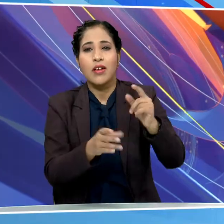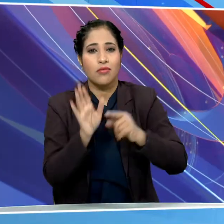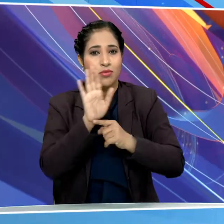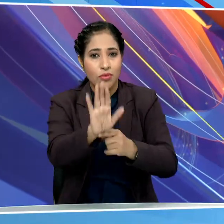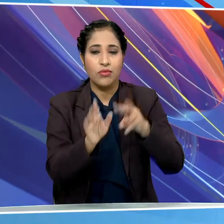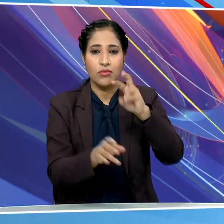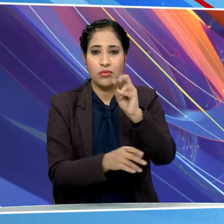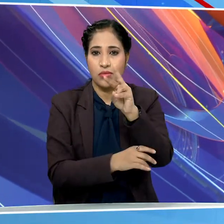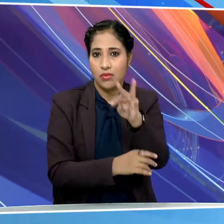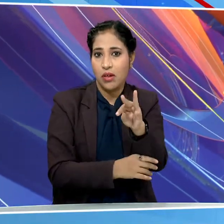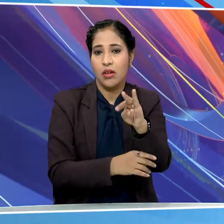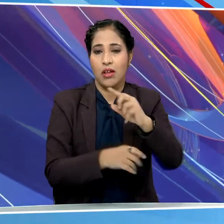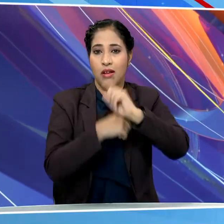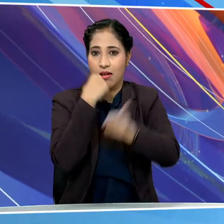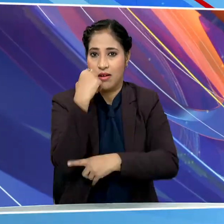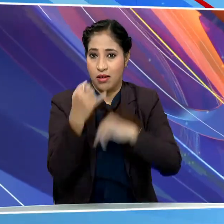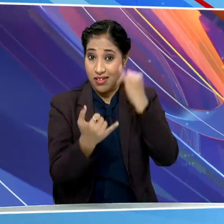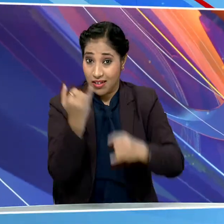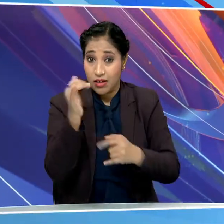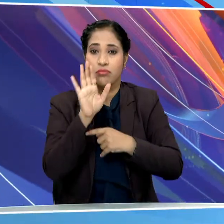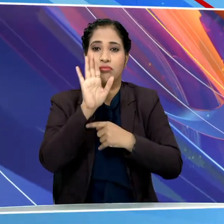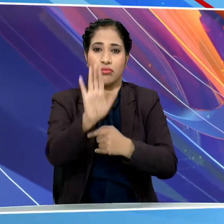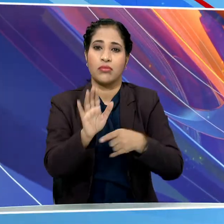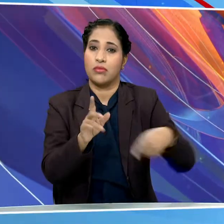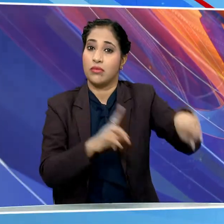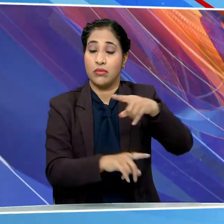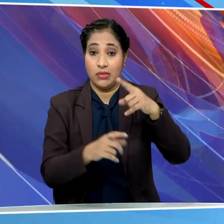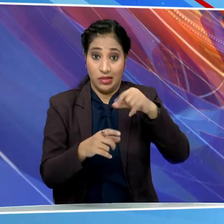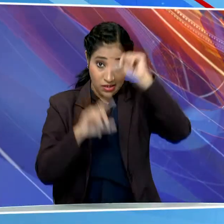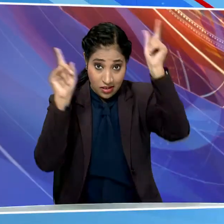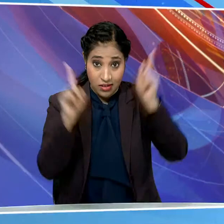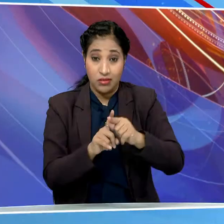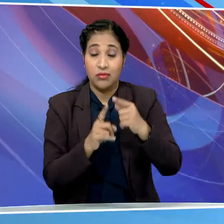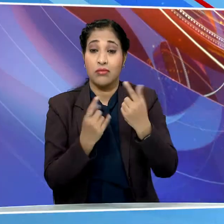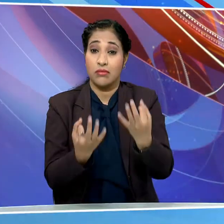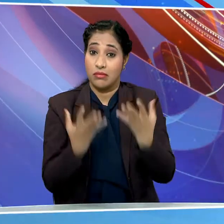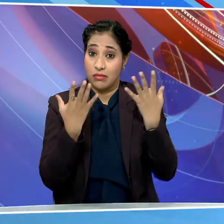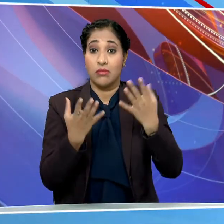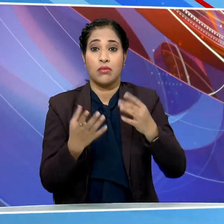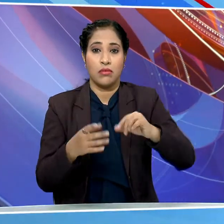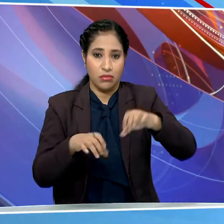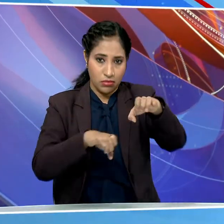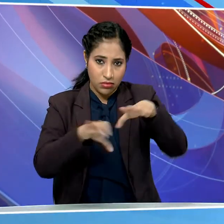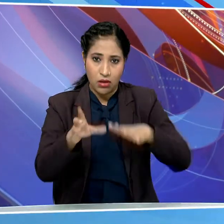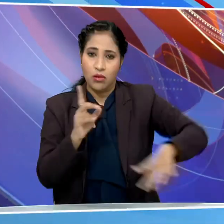शिरकत की। कॉन्क्लेव में उन्होंने इंडिया स्मार्ट सिटीज पुरस्कार प्रतियोगिता